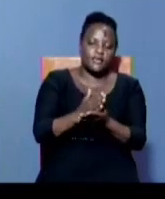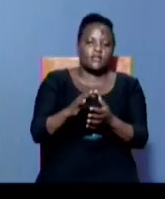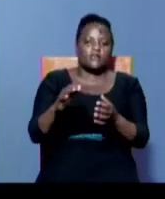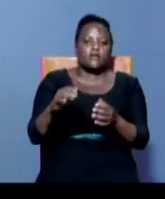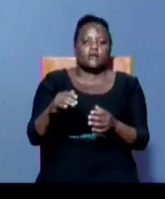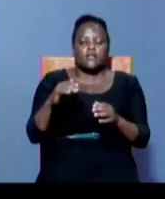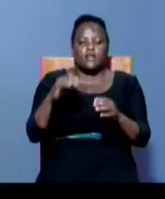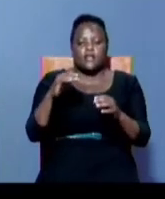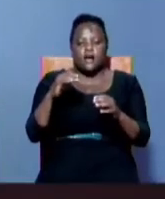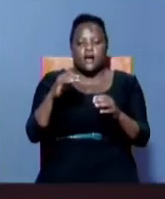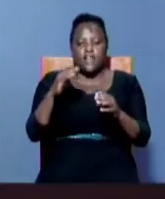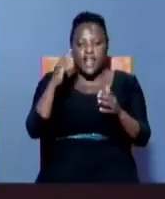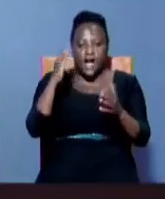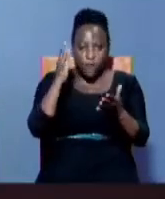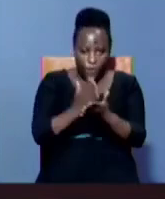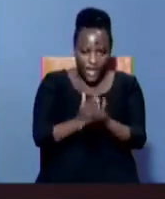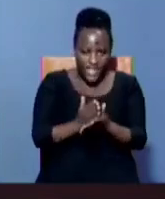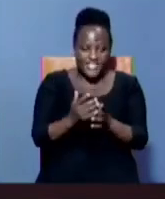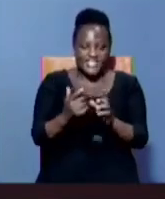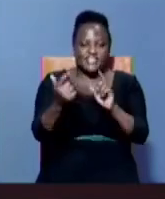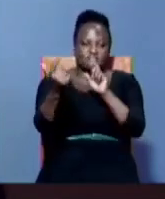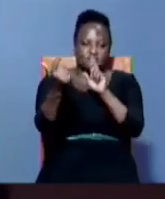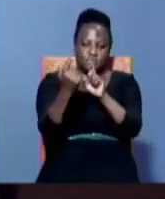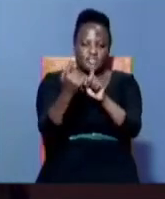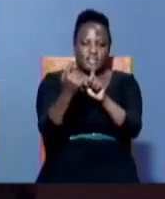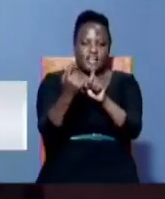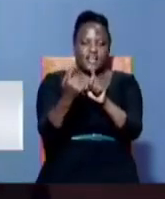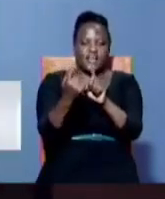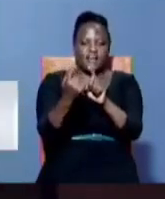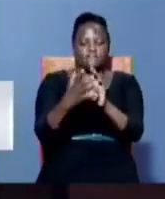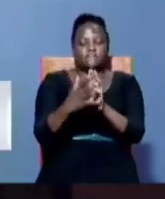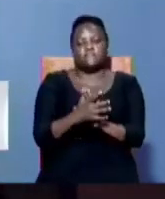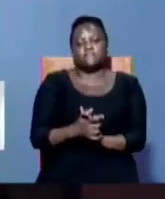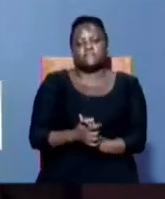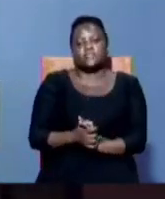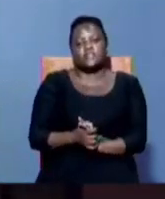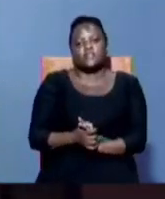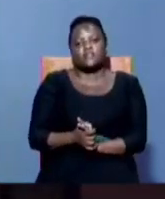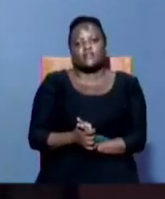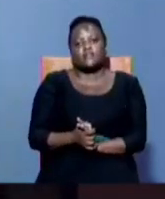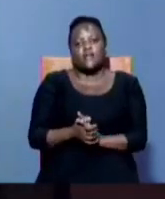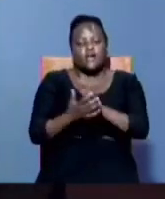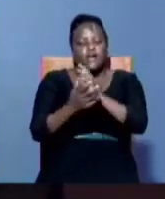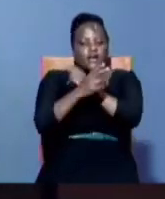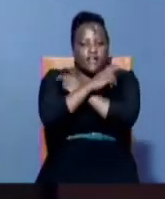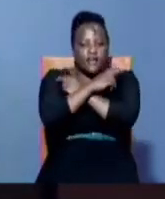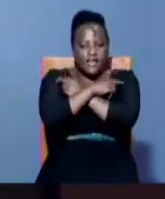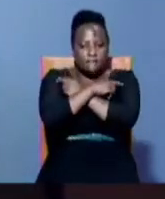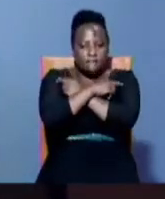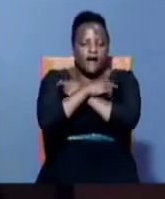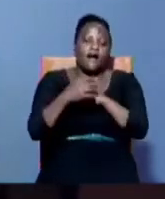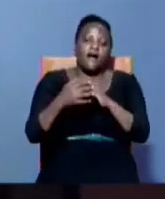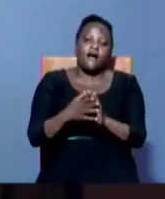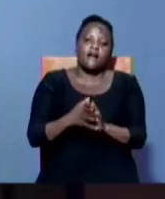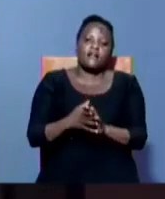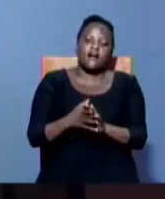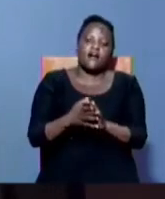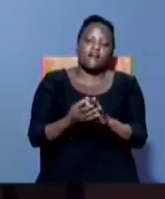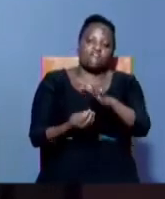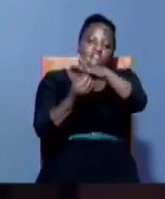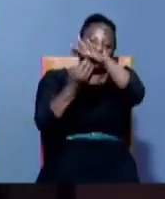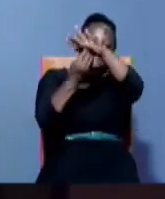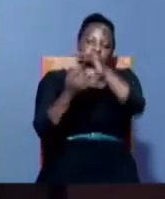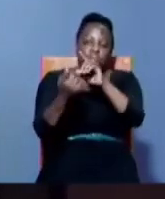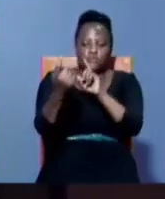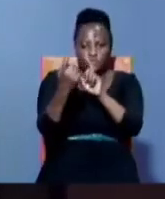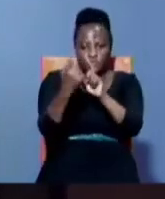na kweli na fadhili vimekukutana. Anaeleza hivyo. Kwa hiyo ni neema ambayo inaleta haki ya Mungu, inaleta fadhili za Bwana,